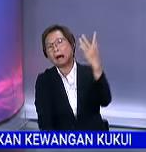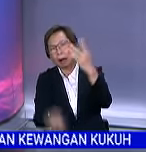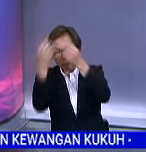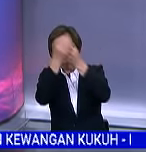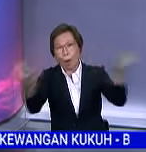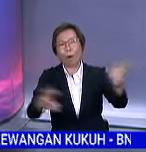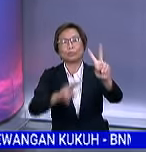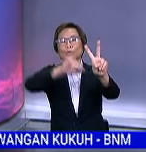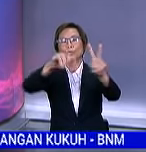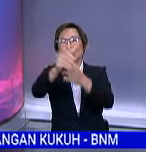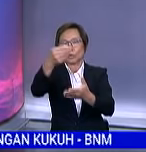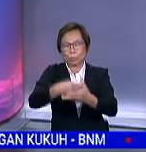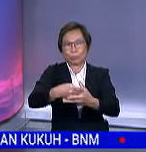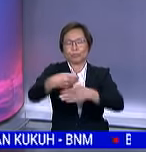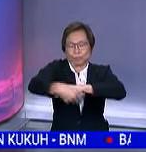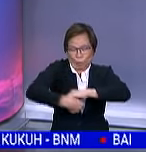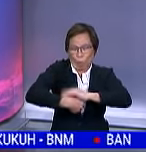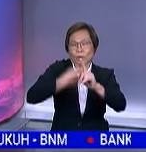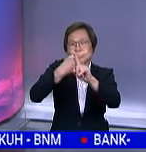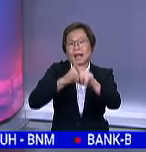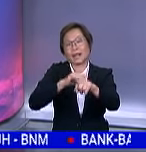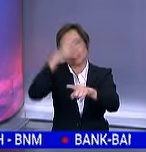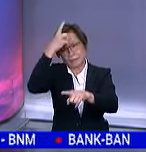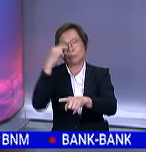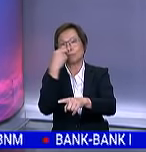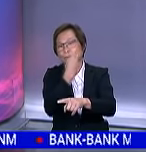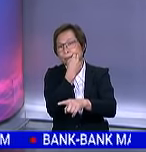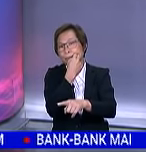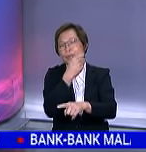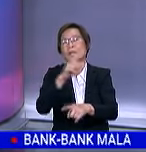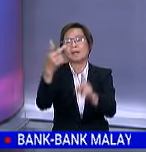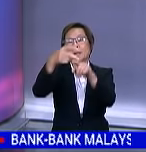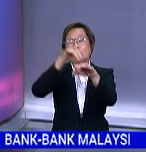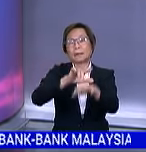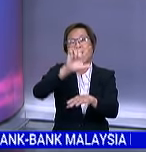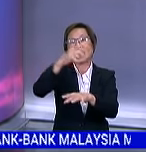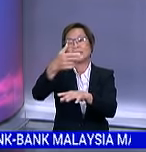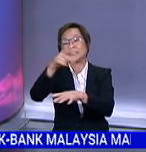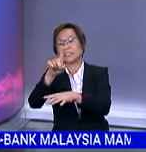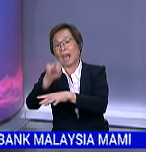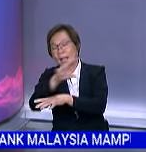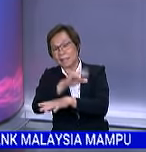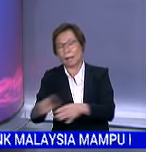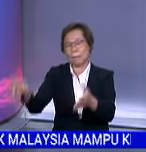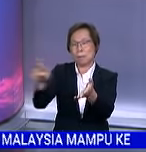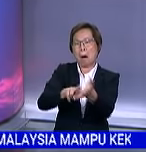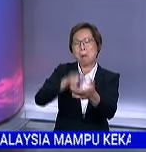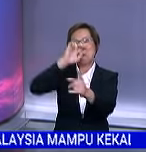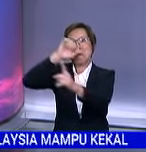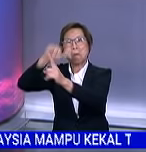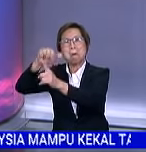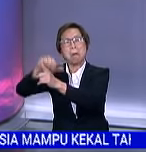mengisytiharkan RM2 juta yang diterima daripada Datuk Seri Najib Tun Razak kepada Lembaga Hasil Dalam Negeri dan memberi pernyataan palsu